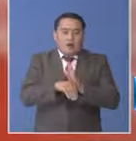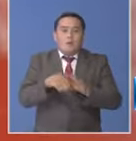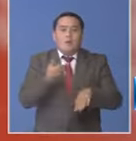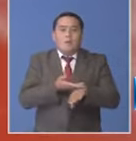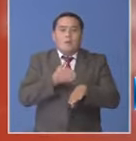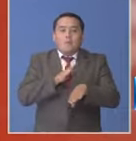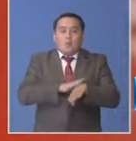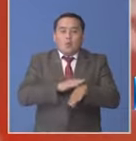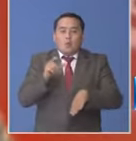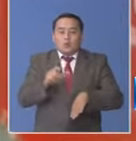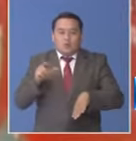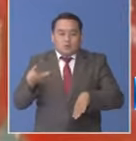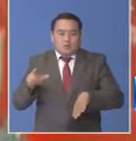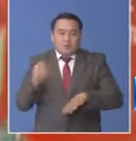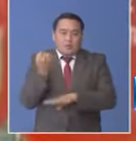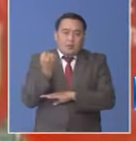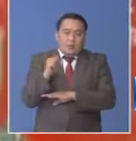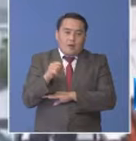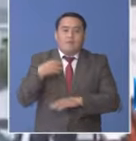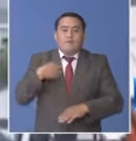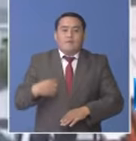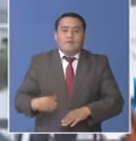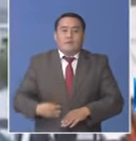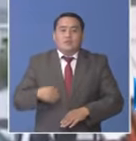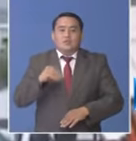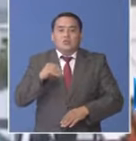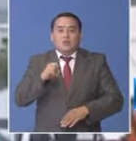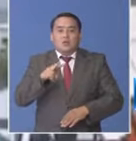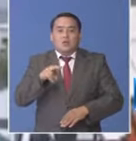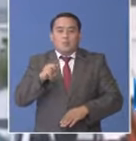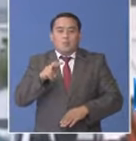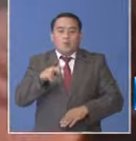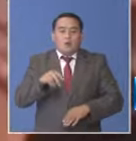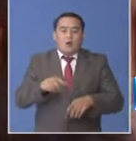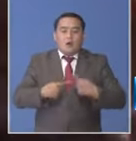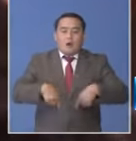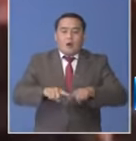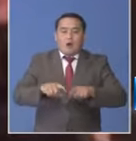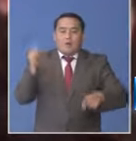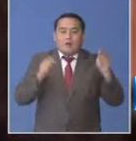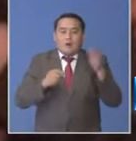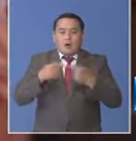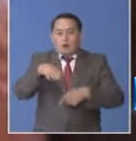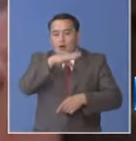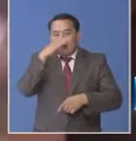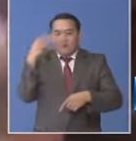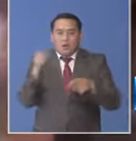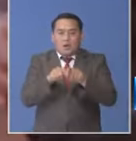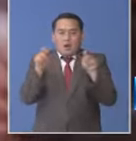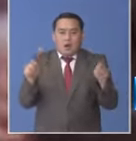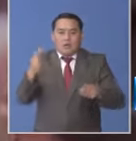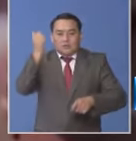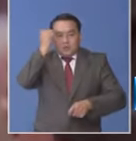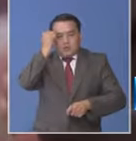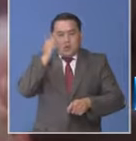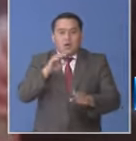режиссер Ежи Скалимовский, а также французский актер Жан-Поль Бельмондо. Организаторы фестиваля отменили ужин после официальной церемонии открытия в знак памяти